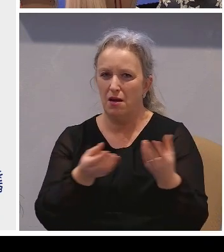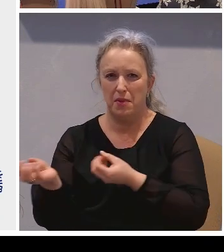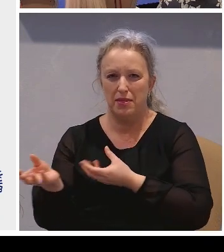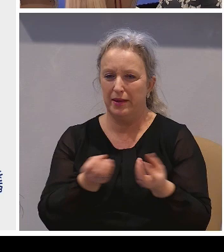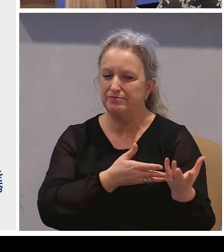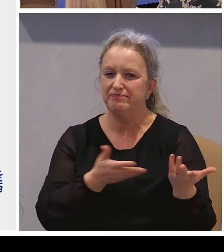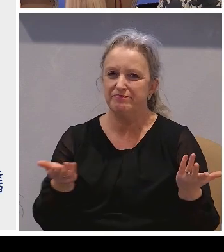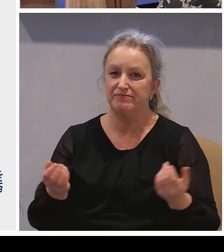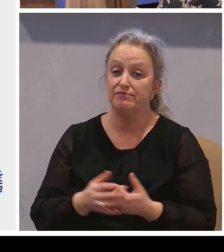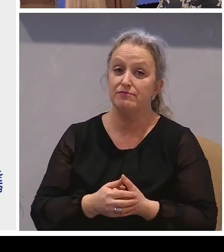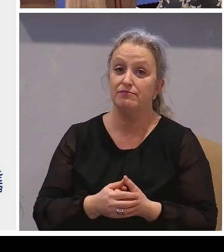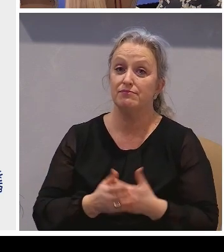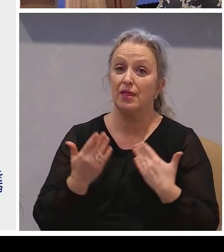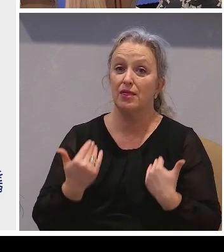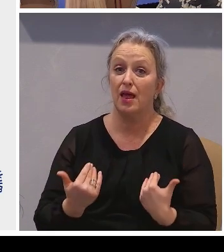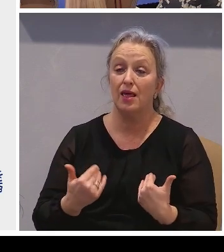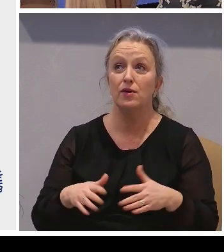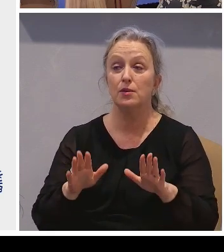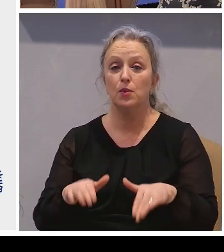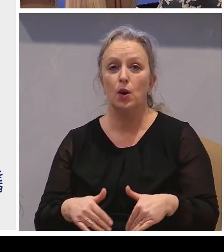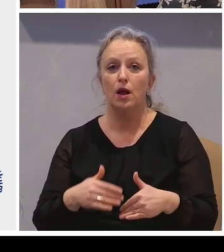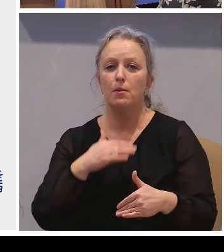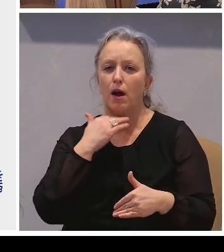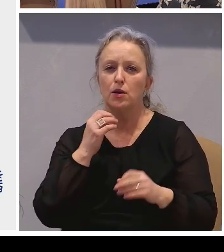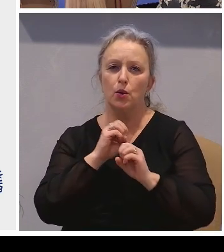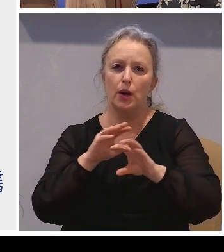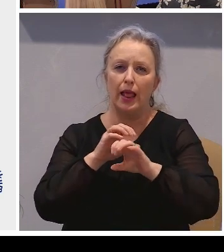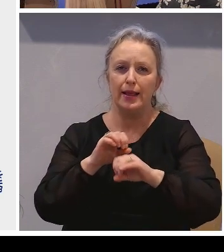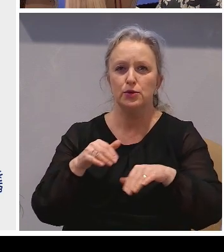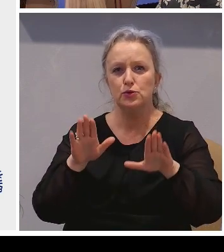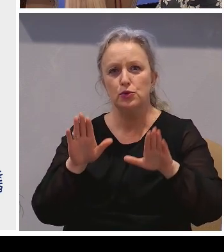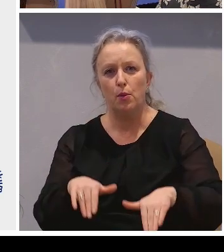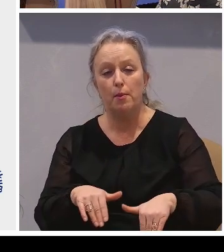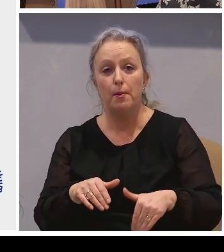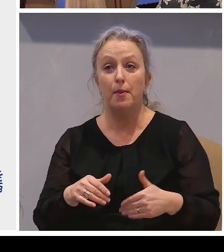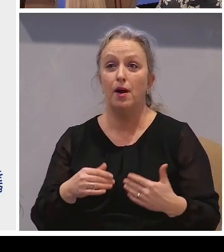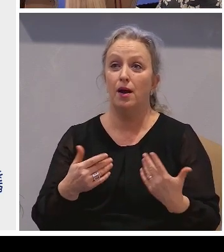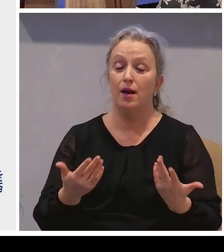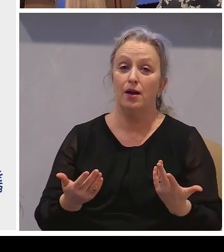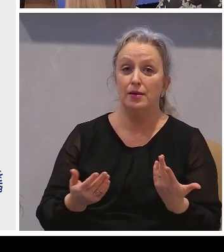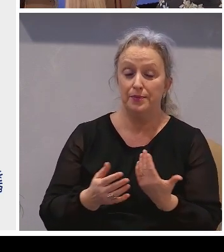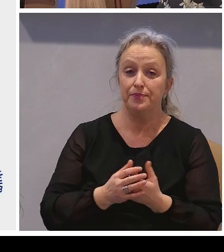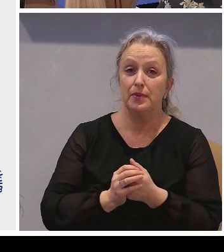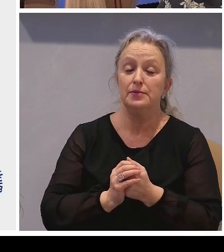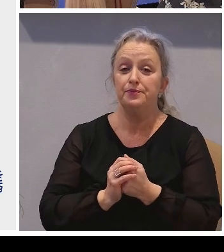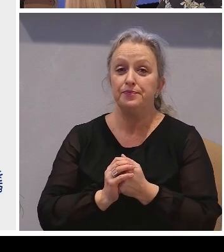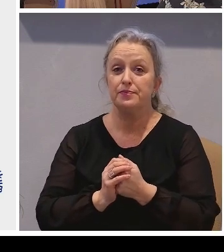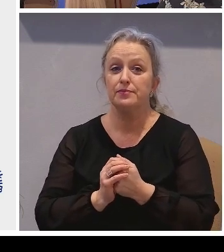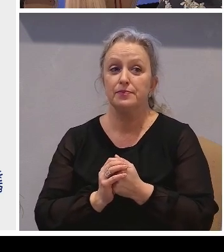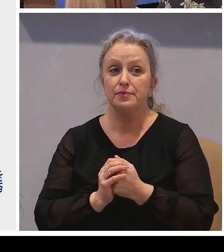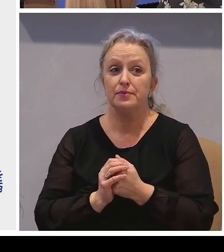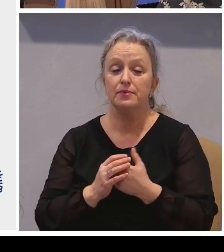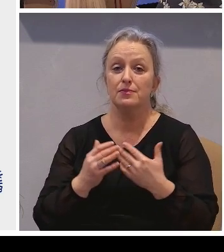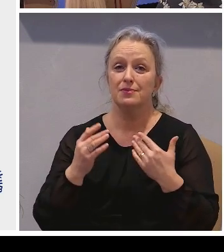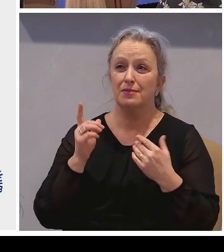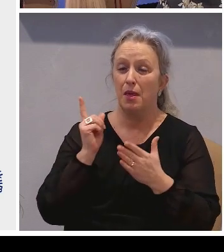Jah, still a problem that jälle needs võib-olla täna work. juba kõik räägitud asjad, millest ma olen veel praegu spinaalse lihasatroofia juures, All of this millega